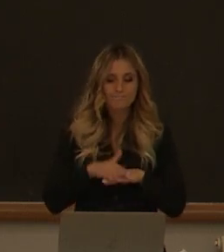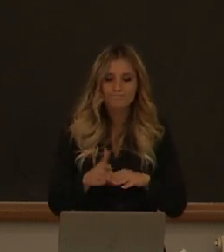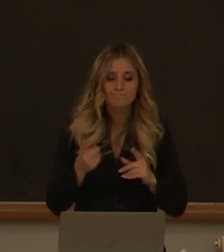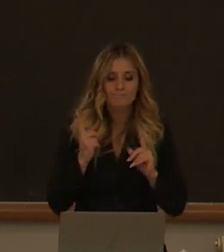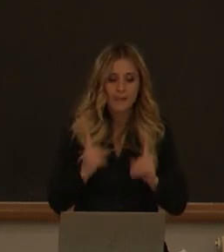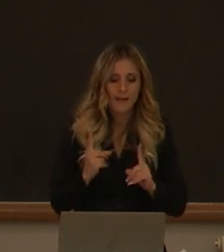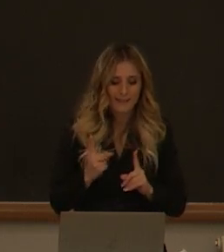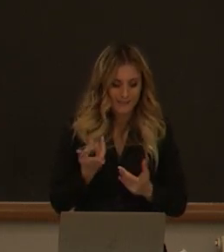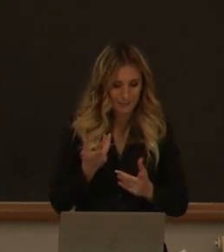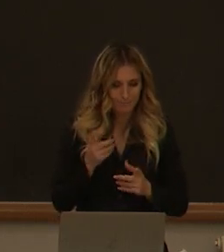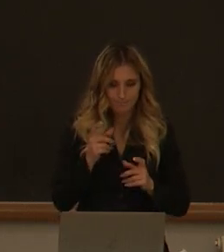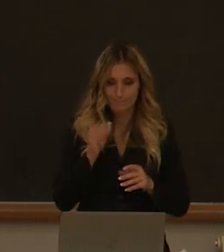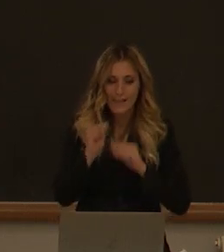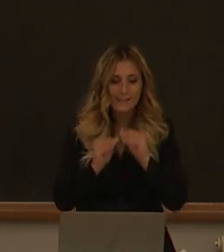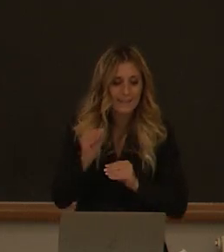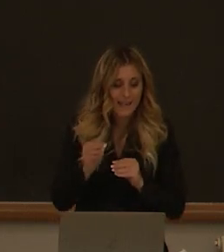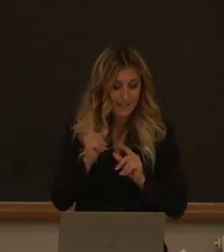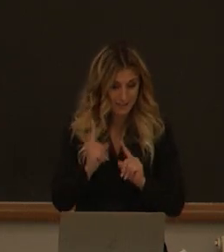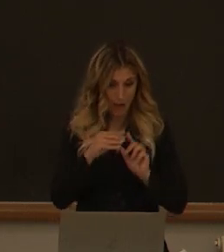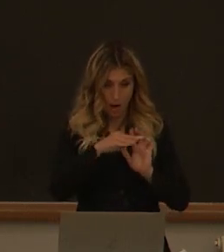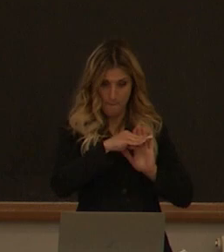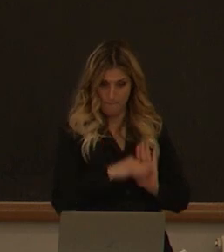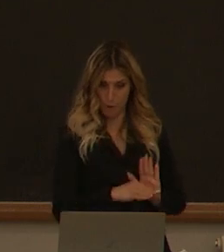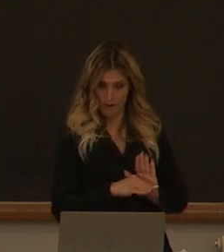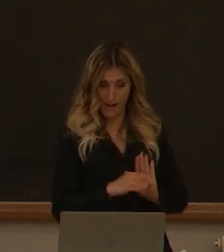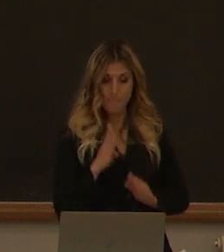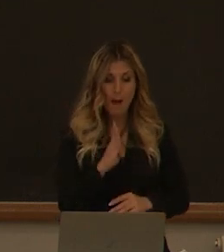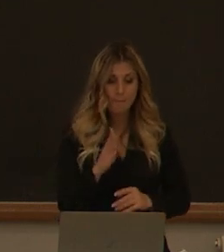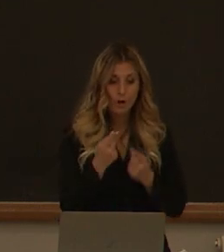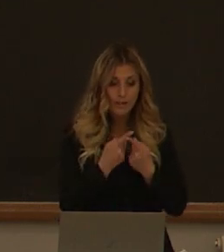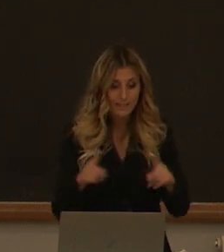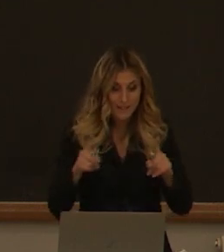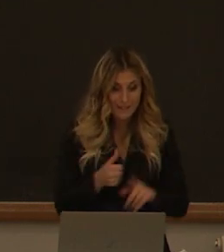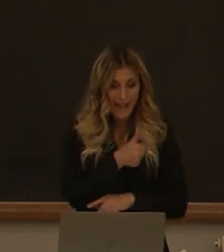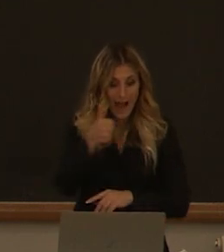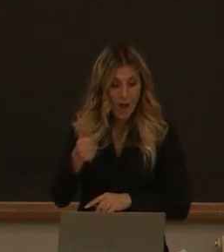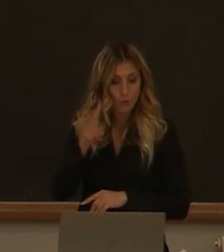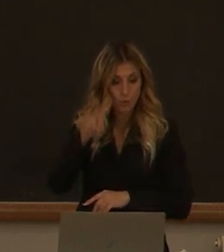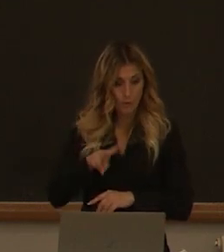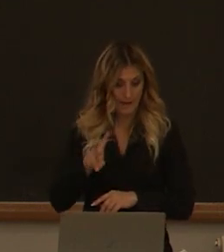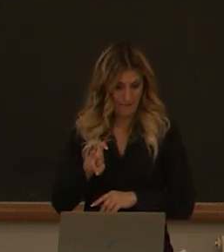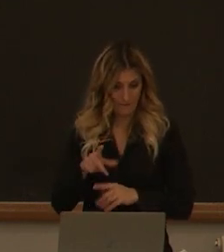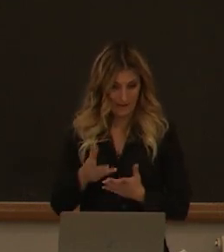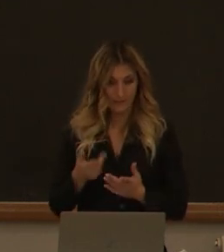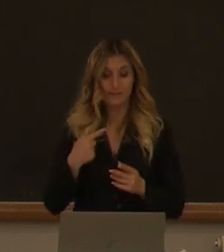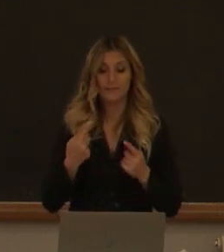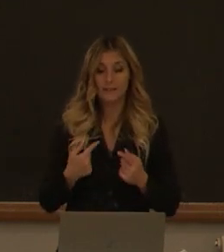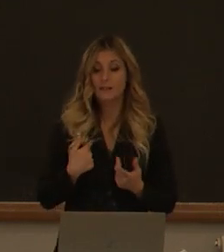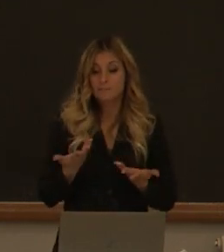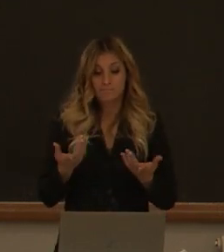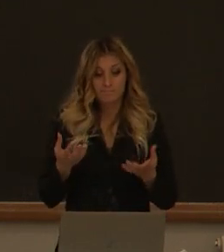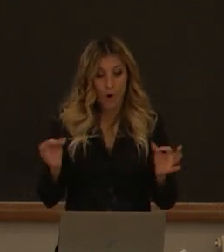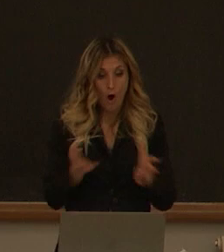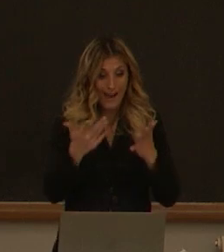le richieste del programma, diciamo, di tutela della biodiversità 2020-2030, come ho detto durante il mio